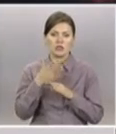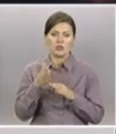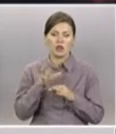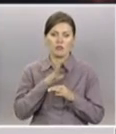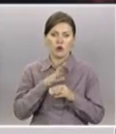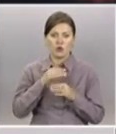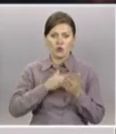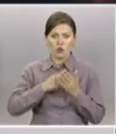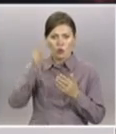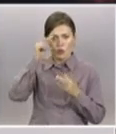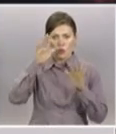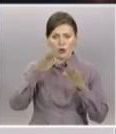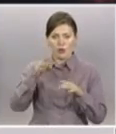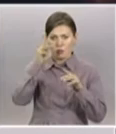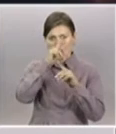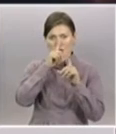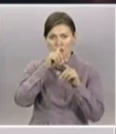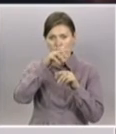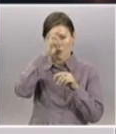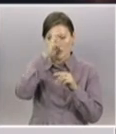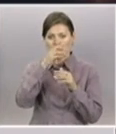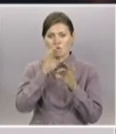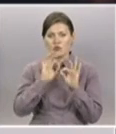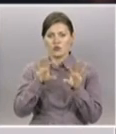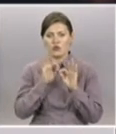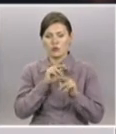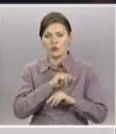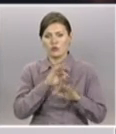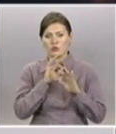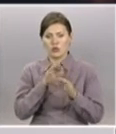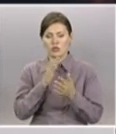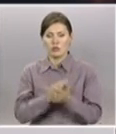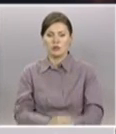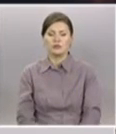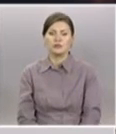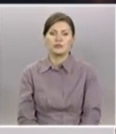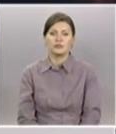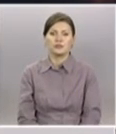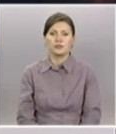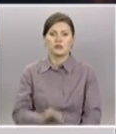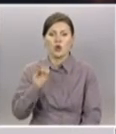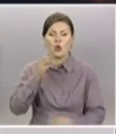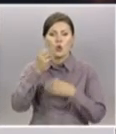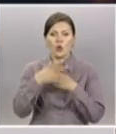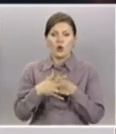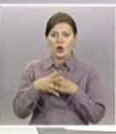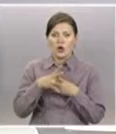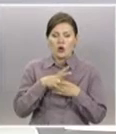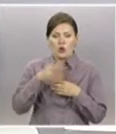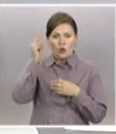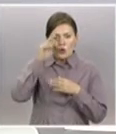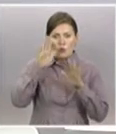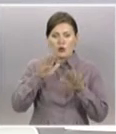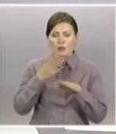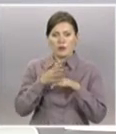оқу бөлімдерінде, мемлекеттерде біз барып түсіндірме жұмыстарын өткіземіз. Ал енді орталық оқу бөлімдерінде